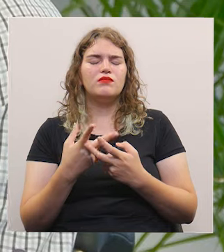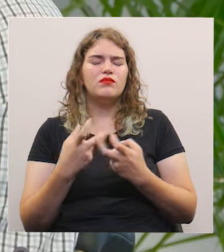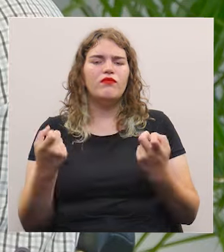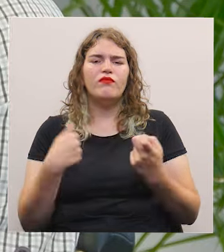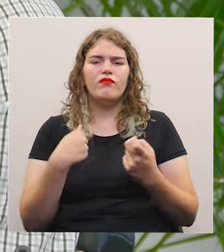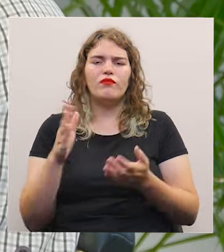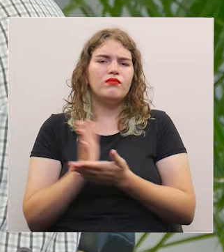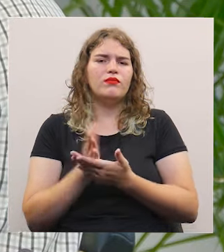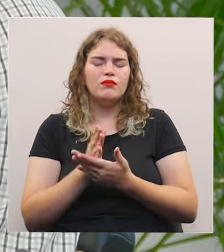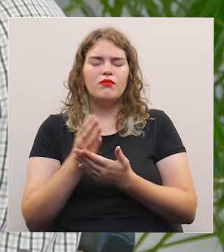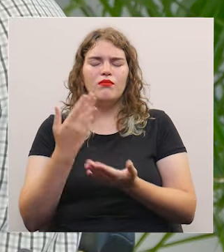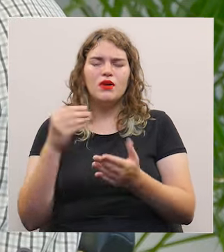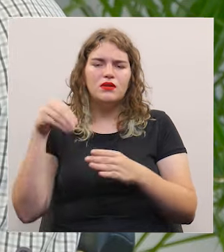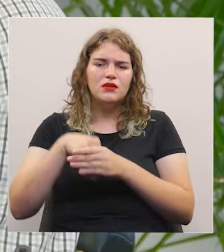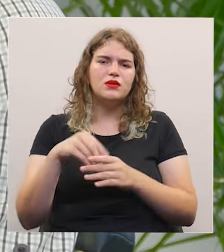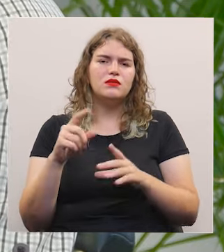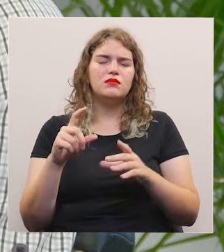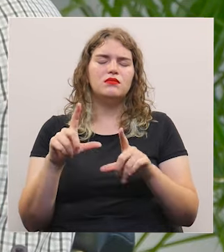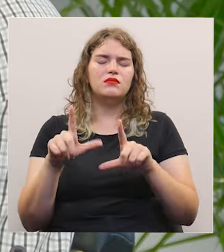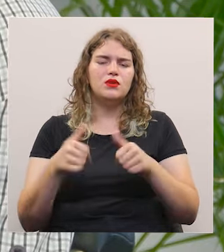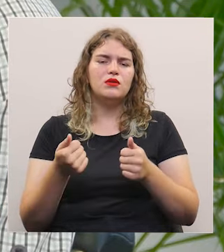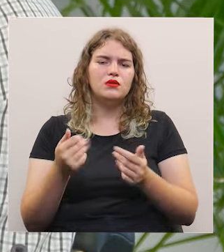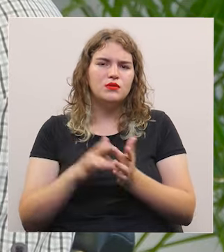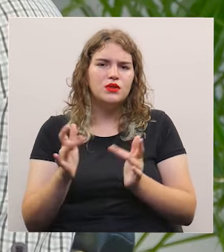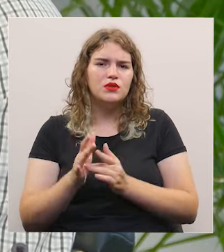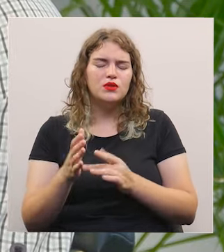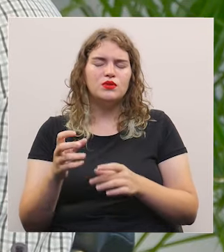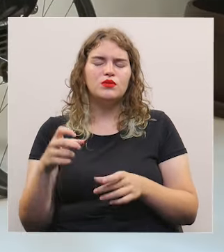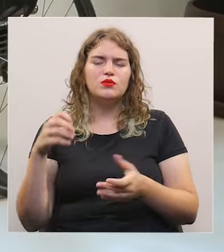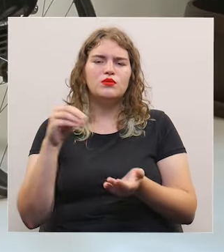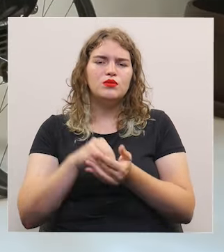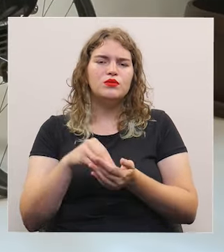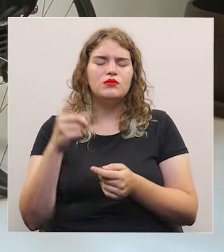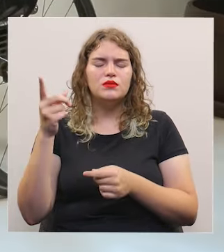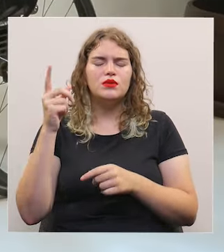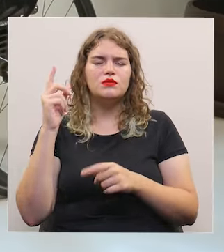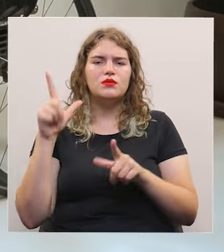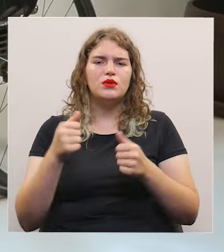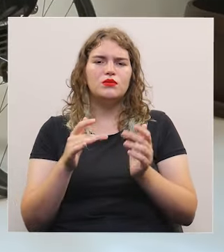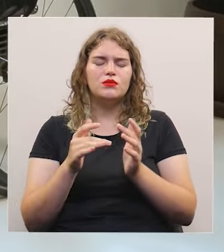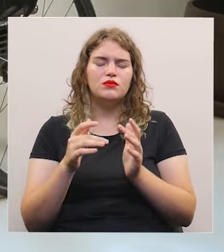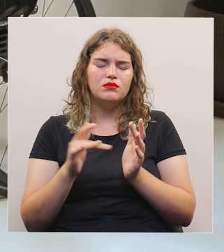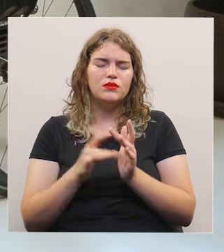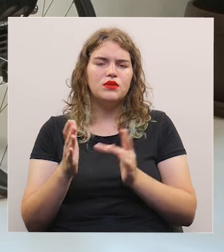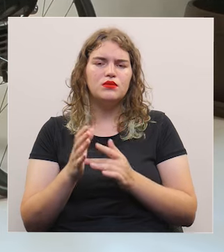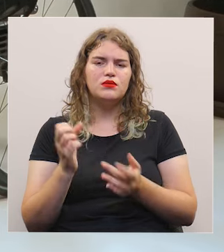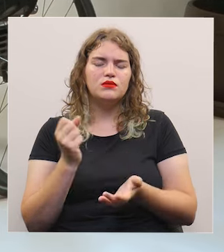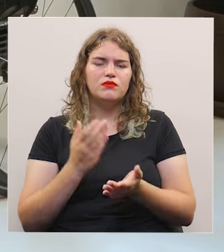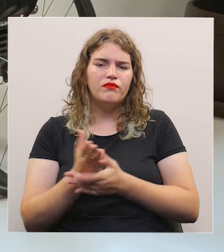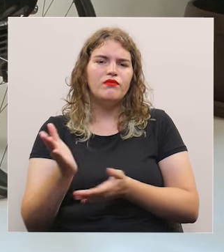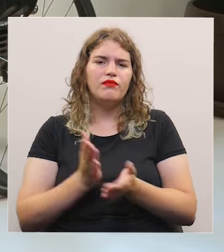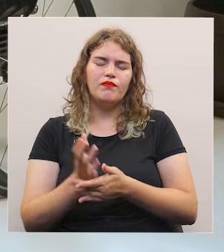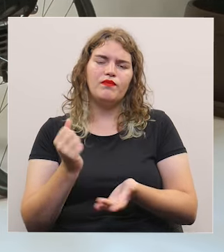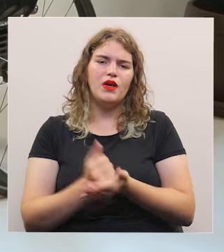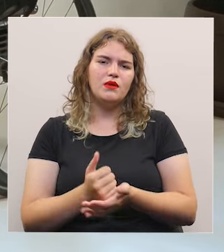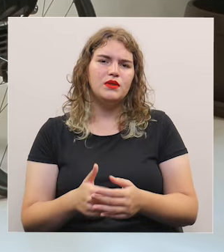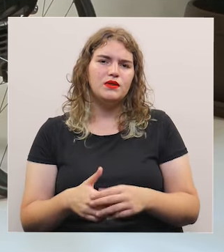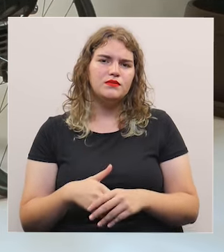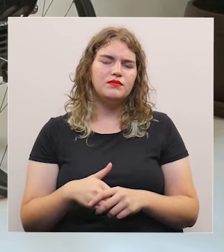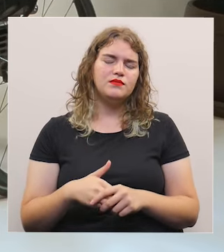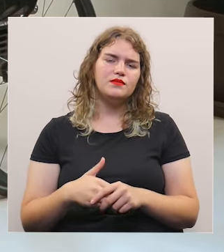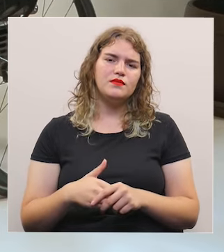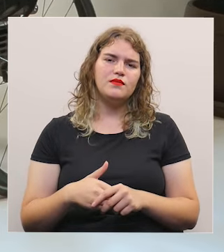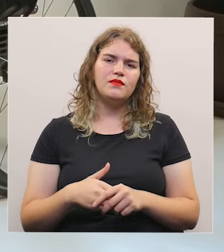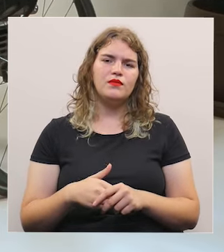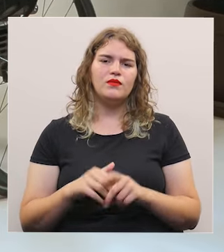credință pură în Hristos, ancorată în Tine, în vecii vecilor. Amin. Amin.